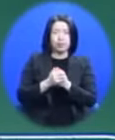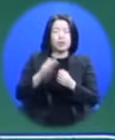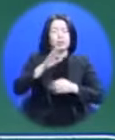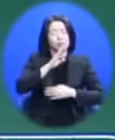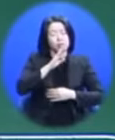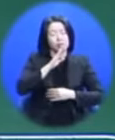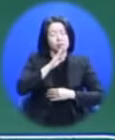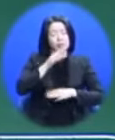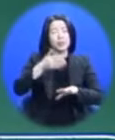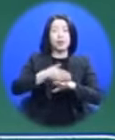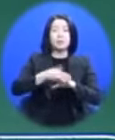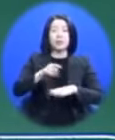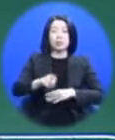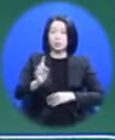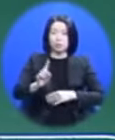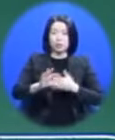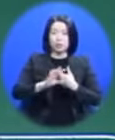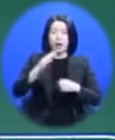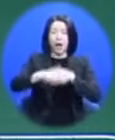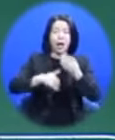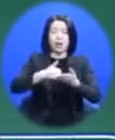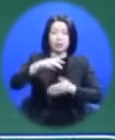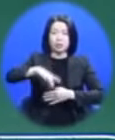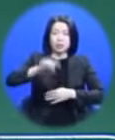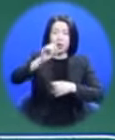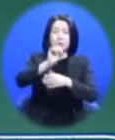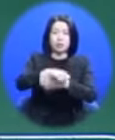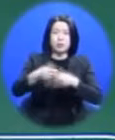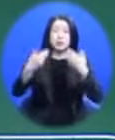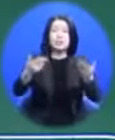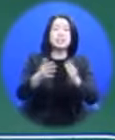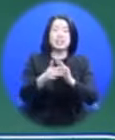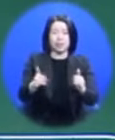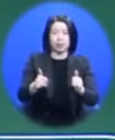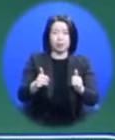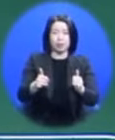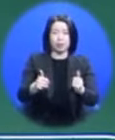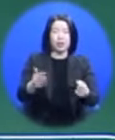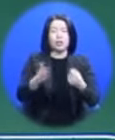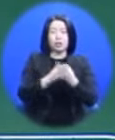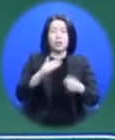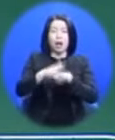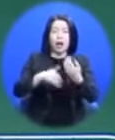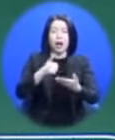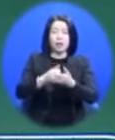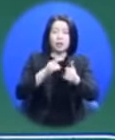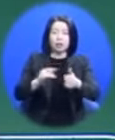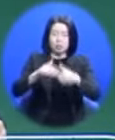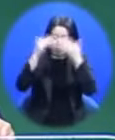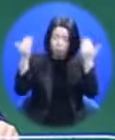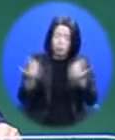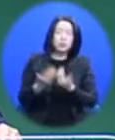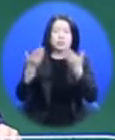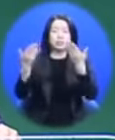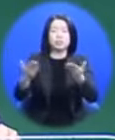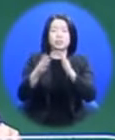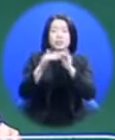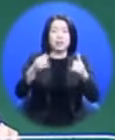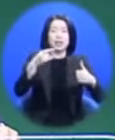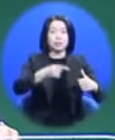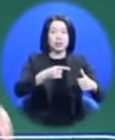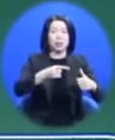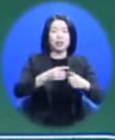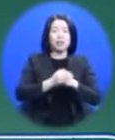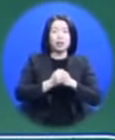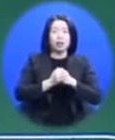감사한 것은요 하나님께서 첫 열매를 드리는 사람, 그래서 하나님께 나의 모든 것을 드리는 그 사람에게 복